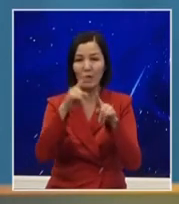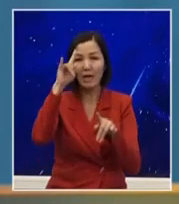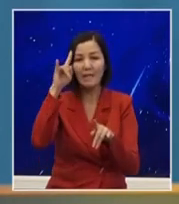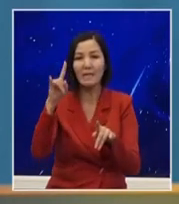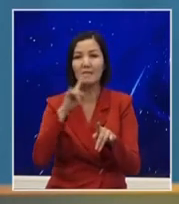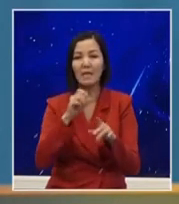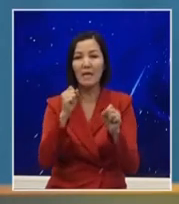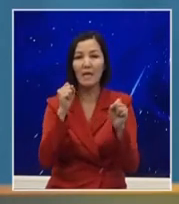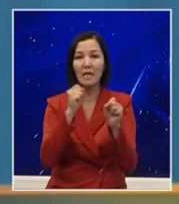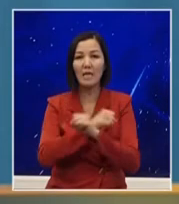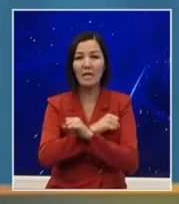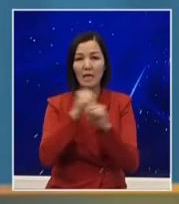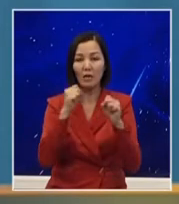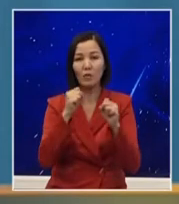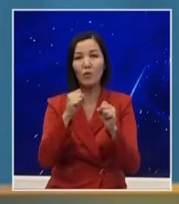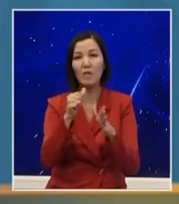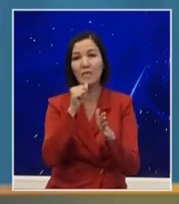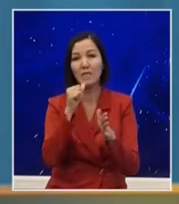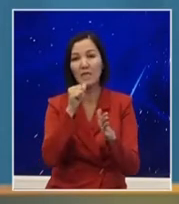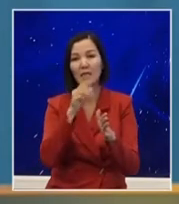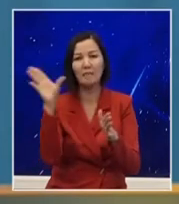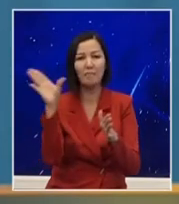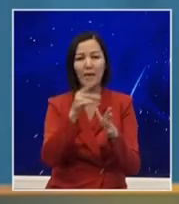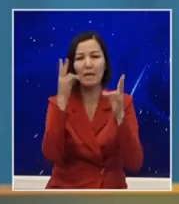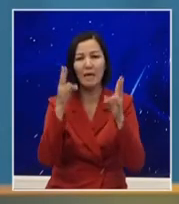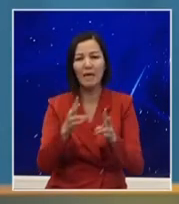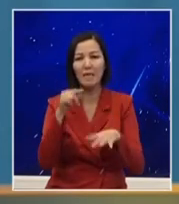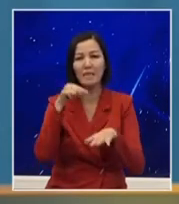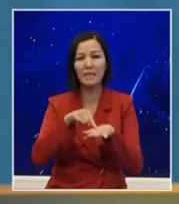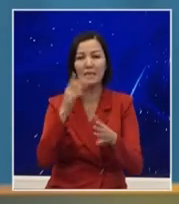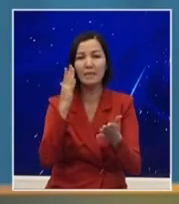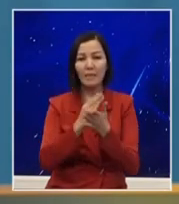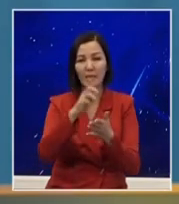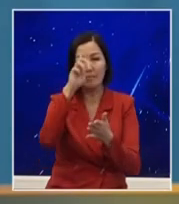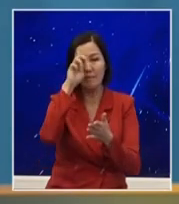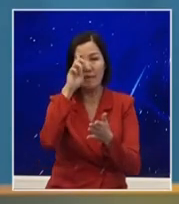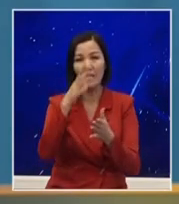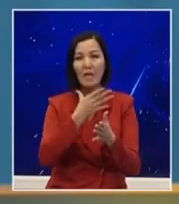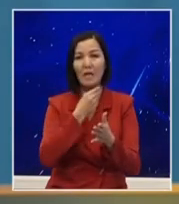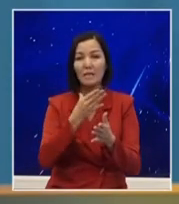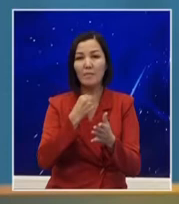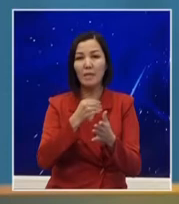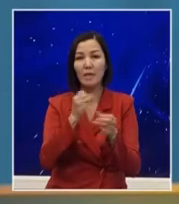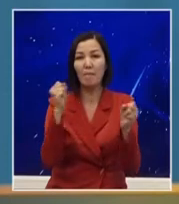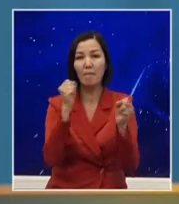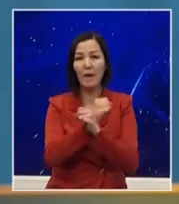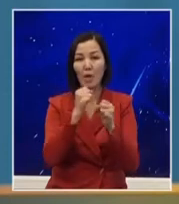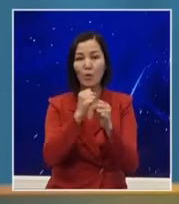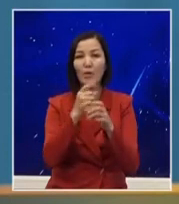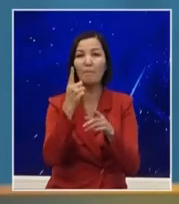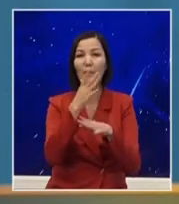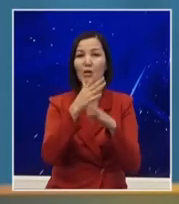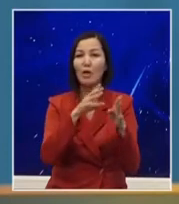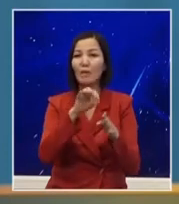Қазақстан ядролық қару сынағының бүкіл қайғы қасіретін сезіне білген мемлекет. Семейдегі полигоннан менің